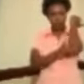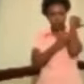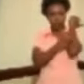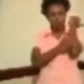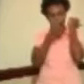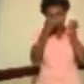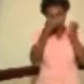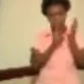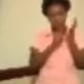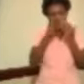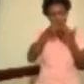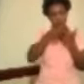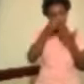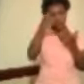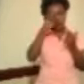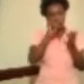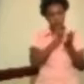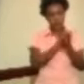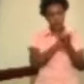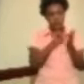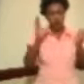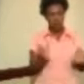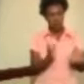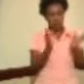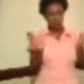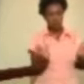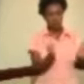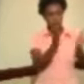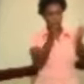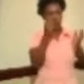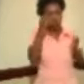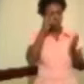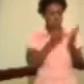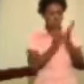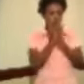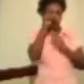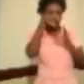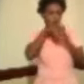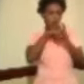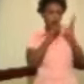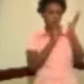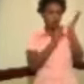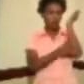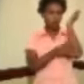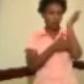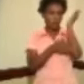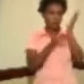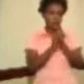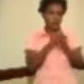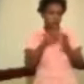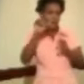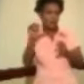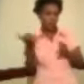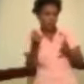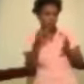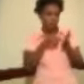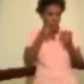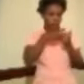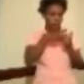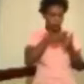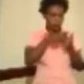son projet pour l'État lui-même encourager et que moi-même m'a pas encouragé. Il y a d'autres projets présentés par le secteur